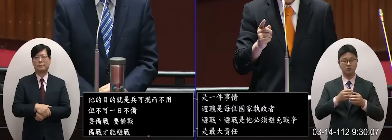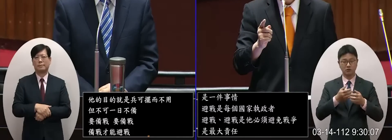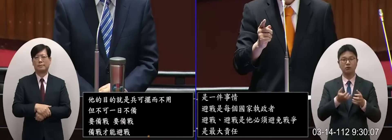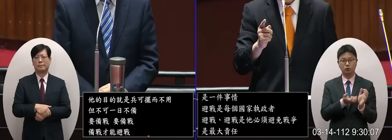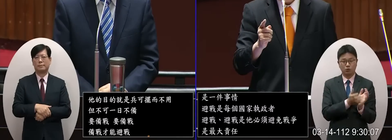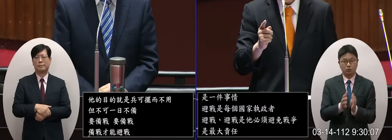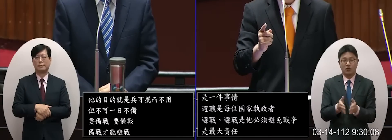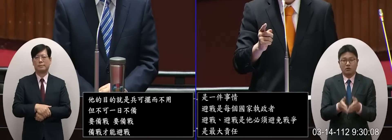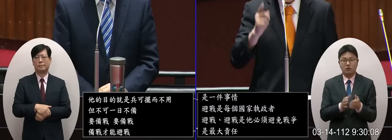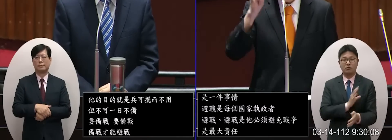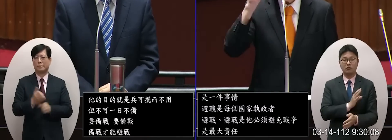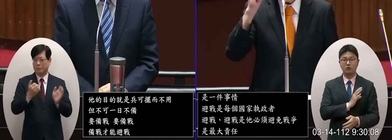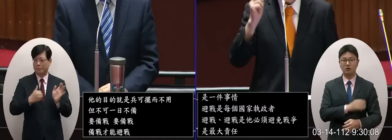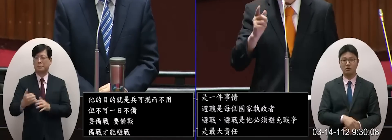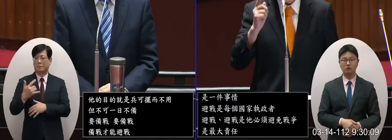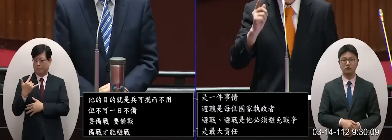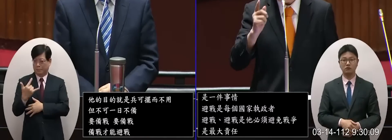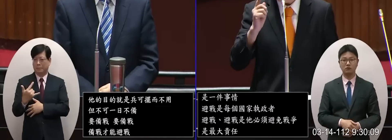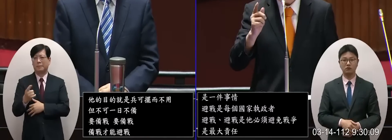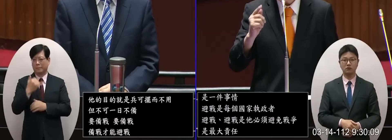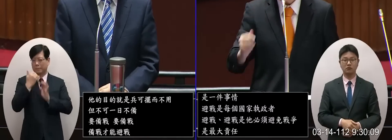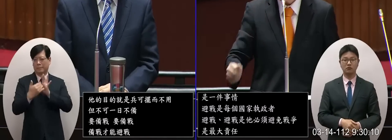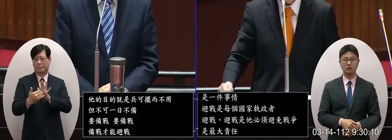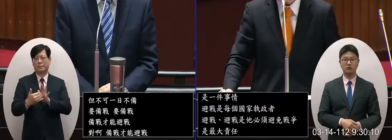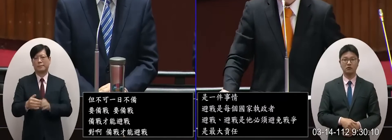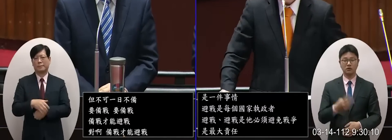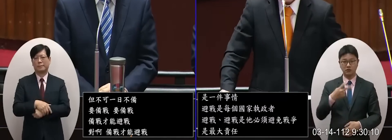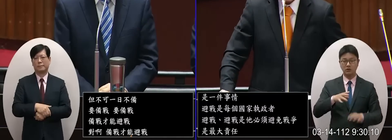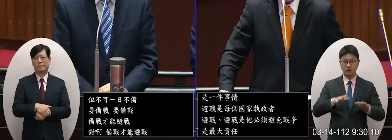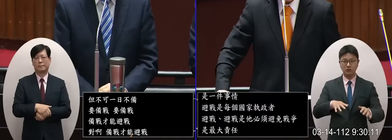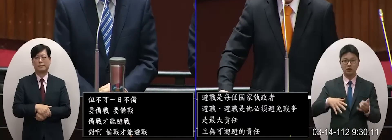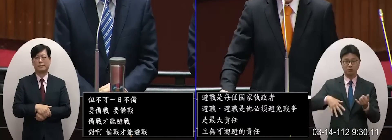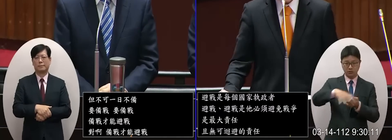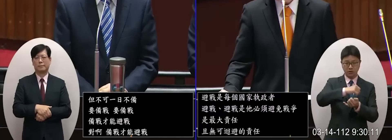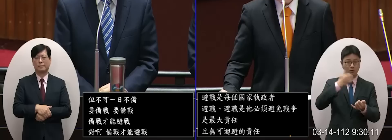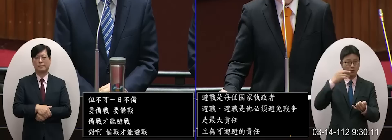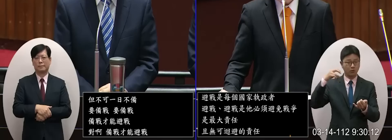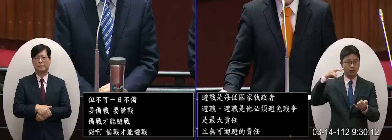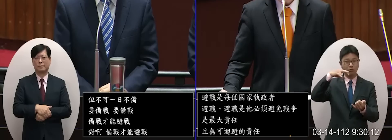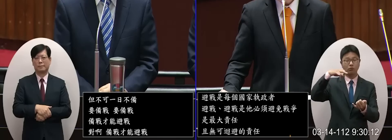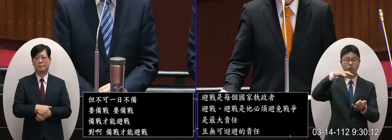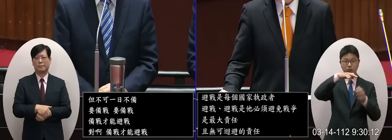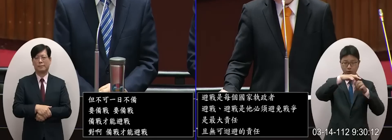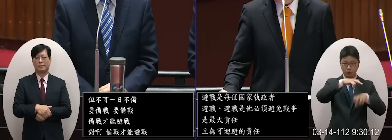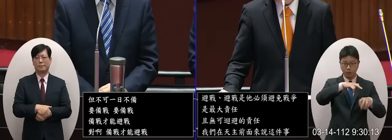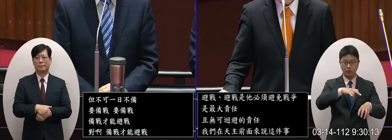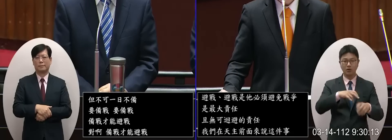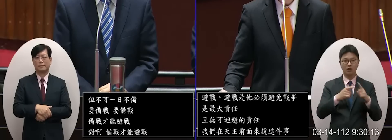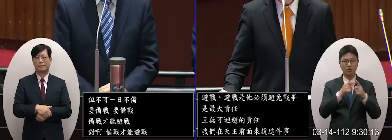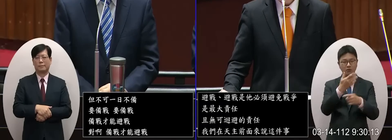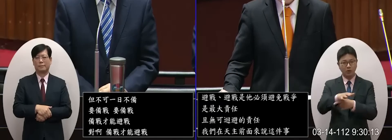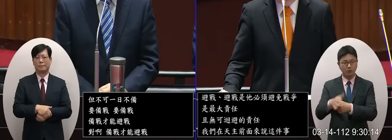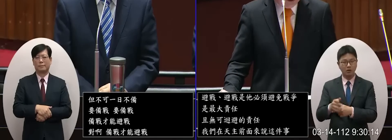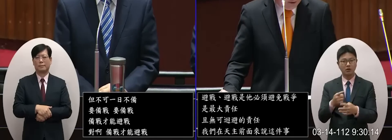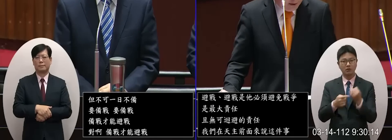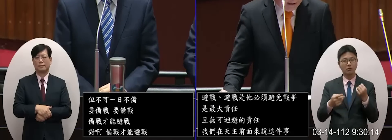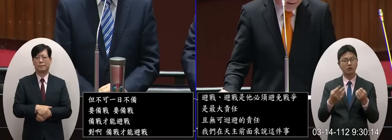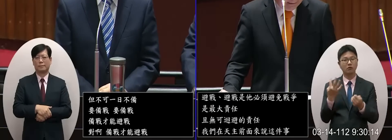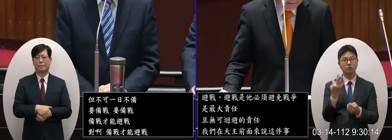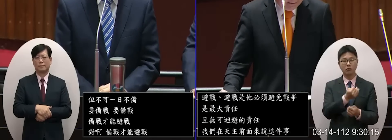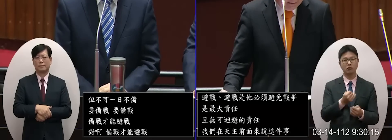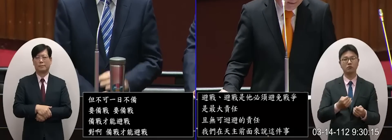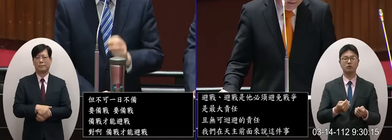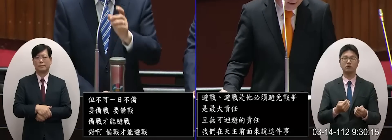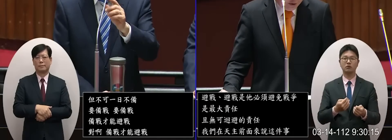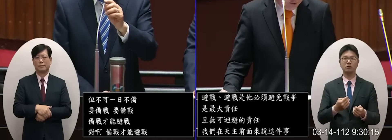的。 备战， 尤其在全覆盖轰炸之下，到底有多少人命要损失？我觉得院